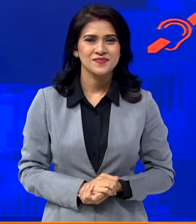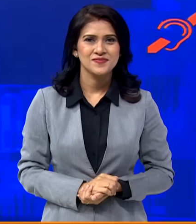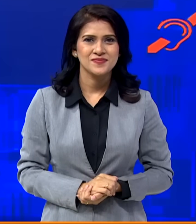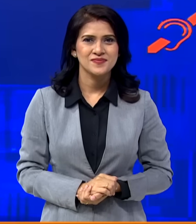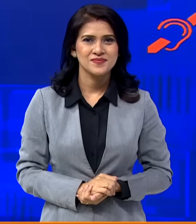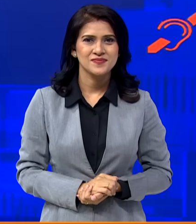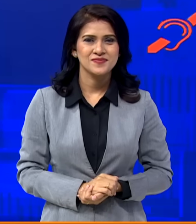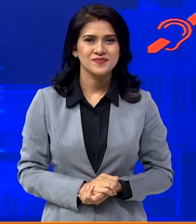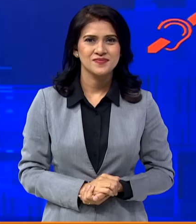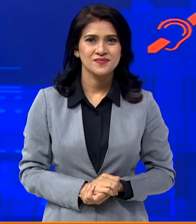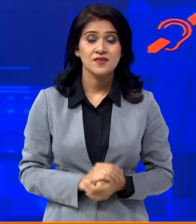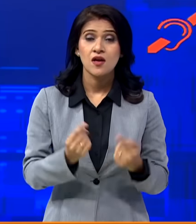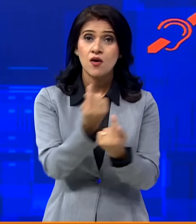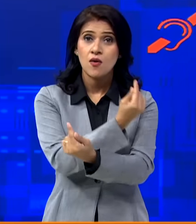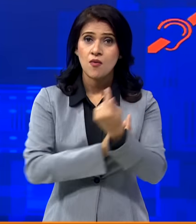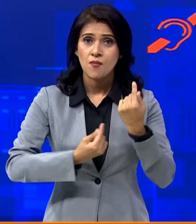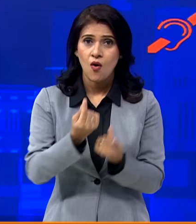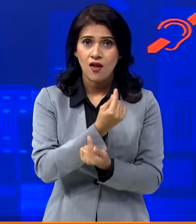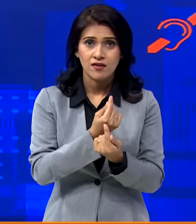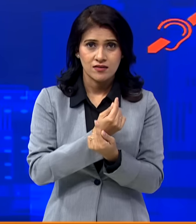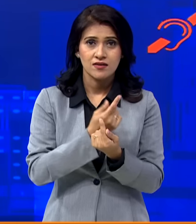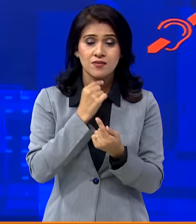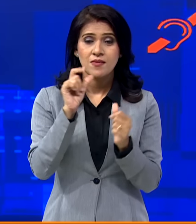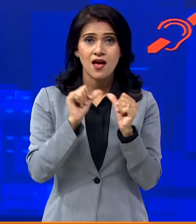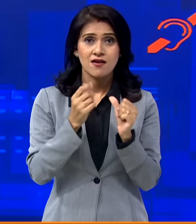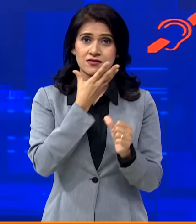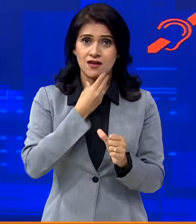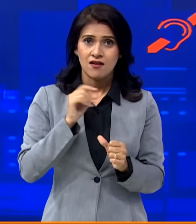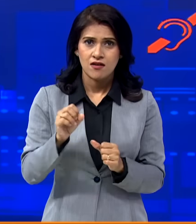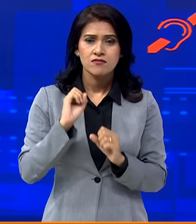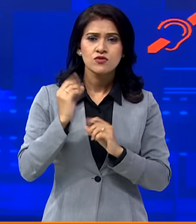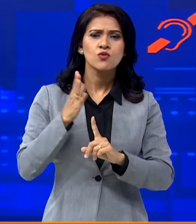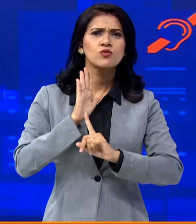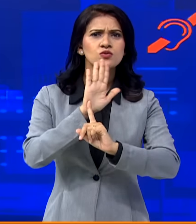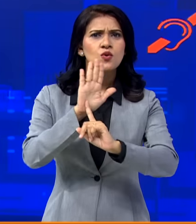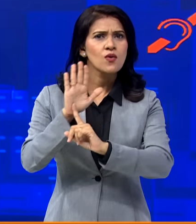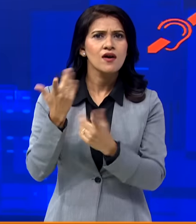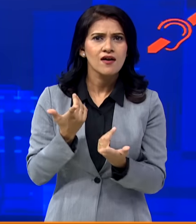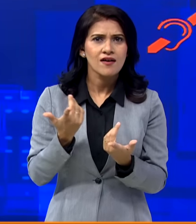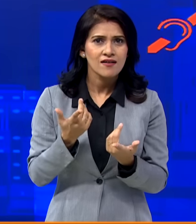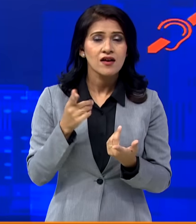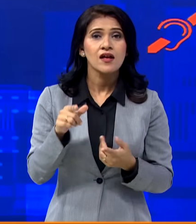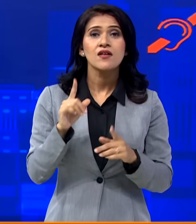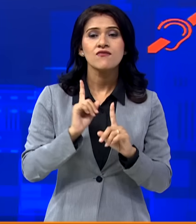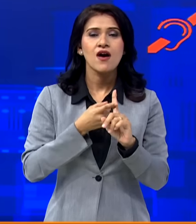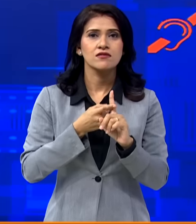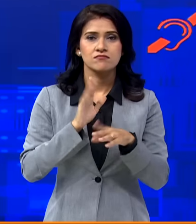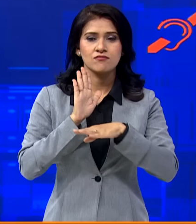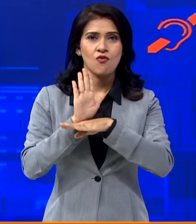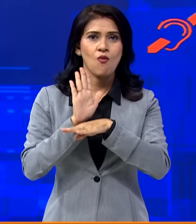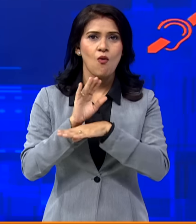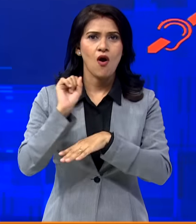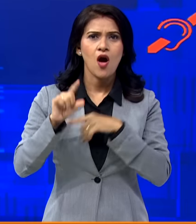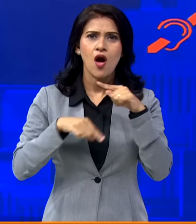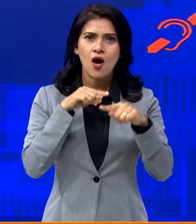पर राजनीति की दुनिया में आचार्य प्रमोद कृष्णम की पहचान बनी टीवी पर कांग्रेस के लिए लड़ने वाले